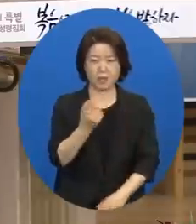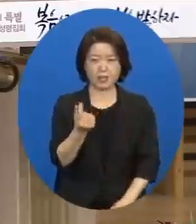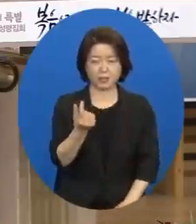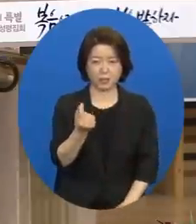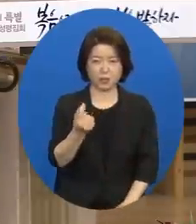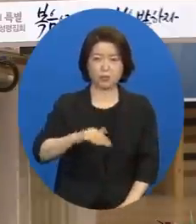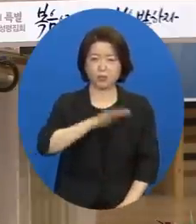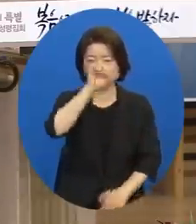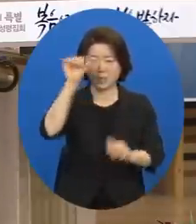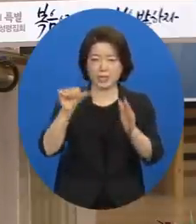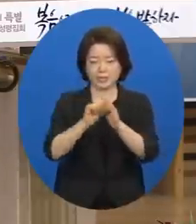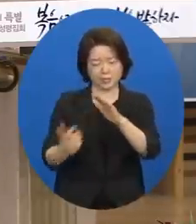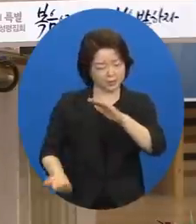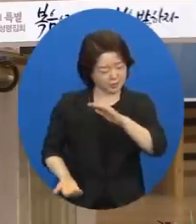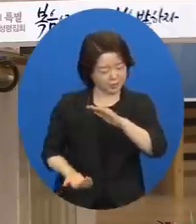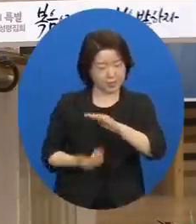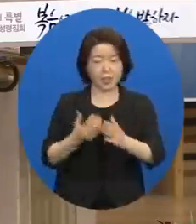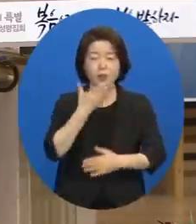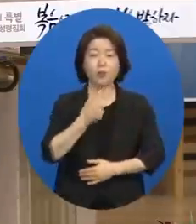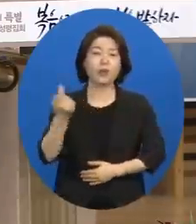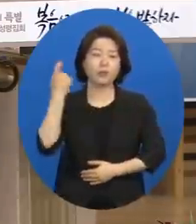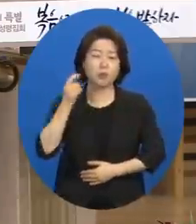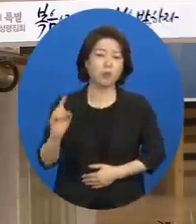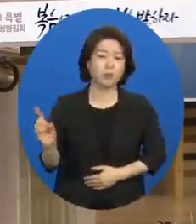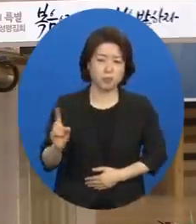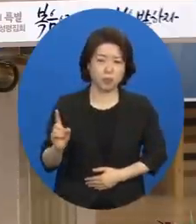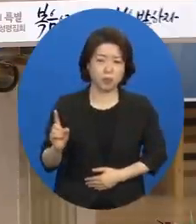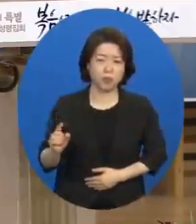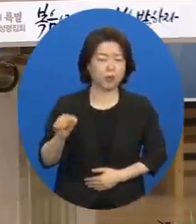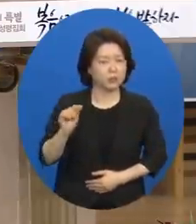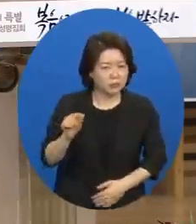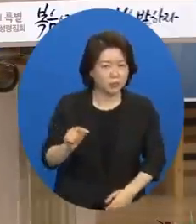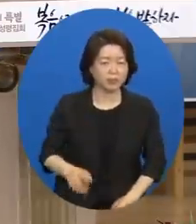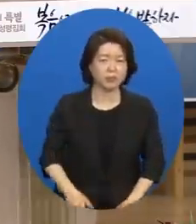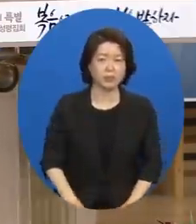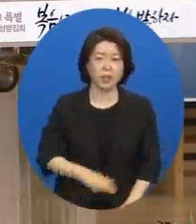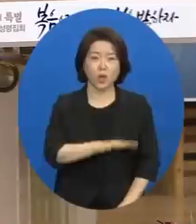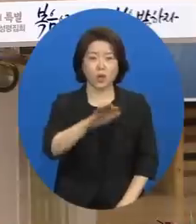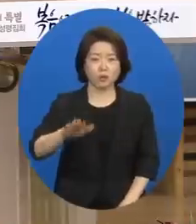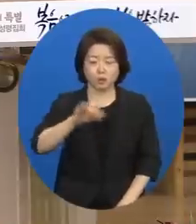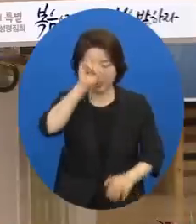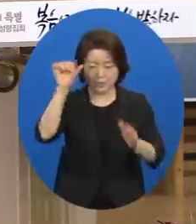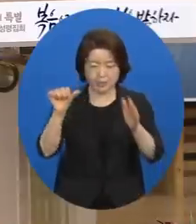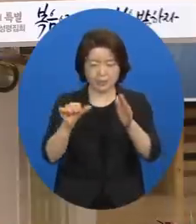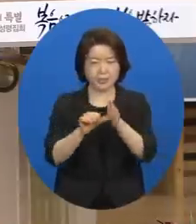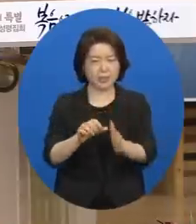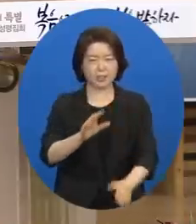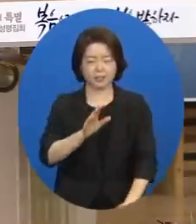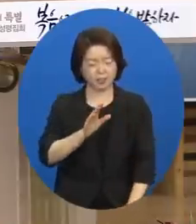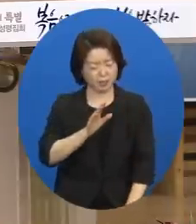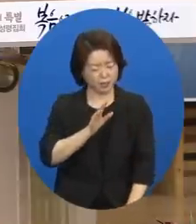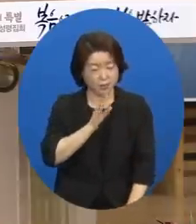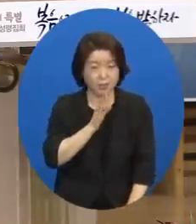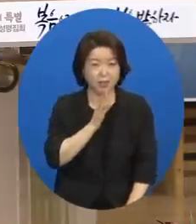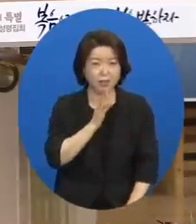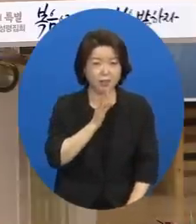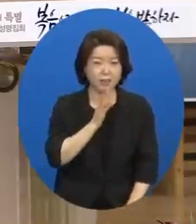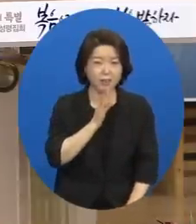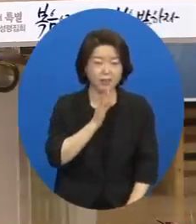우리 생애 최고의 복음, 그건 도대체 우리의 생애에 정말